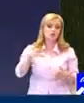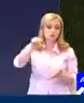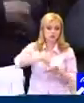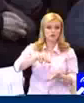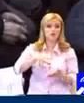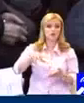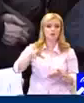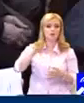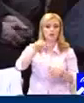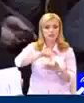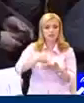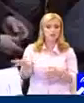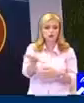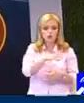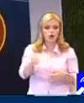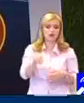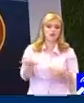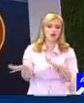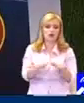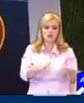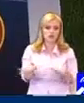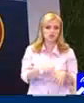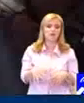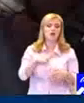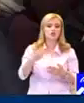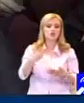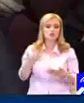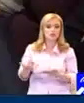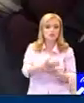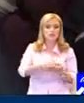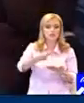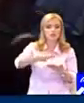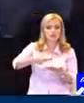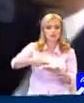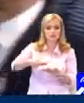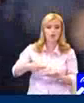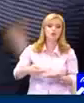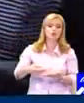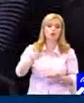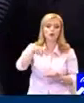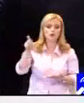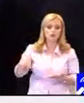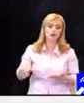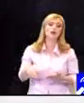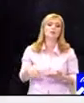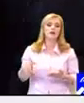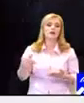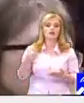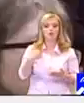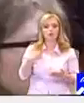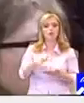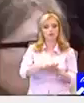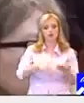prilejul anului centenarului și vor contribui la colectarea semnăturilor pentru modificarea Constituției României în scopul